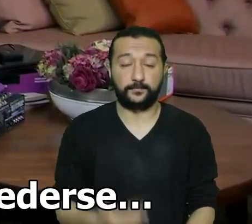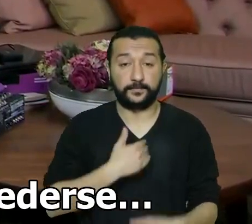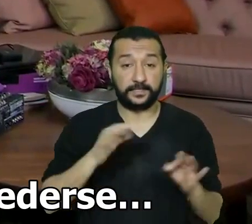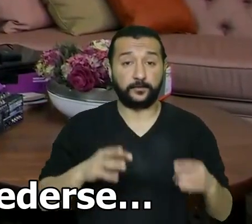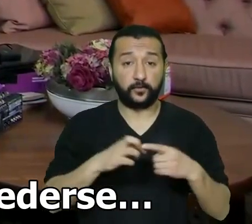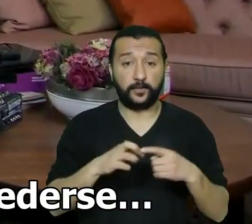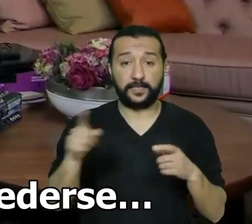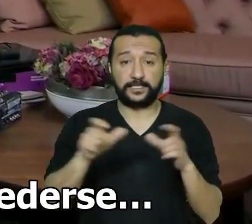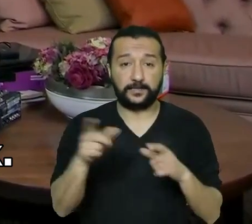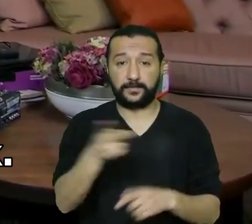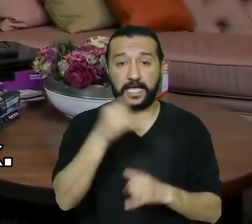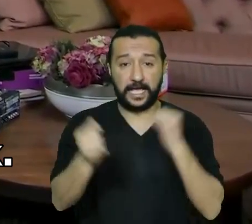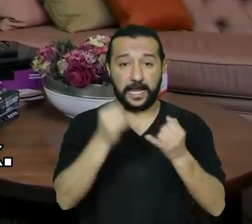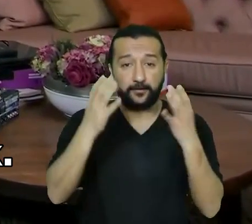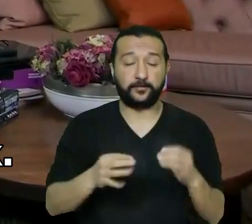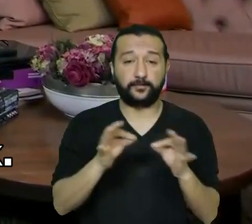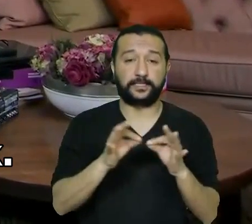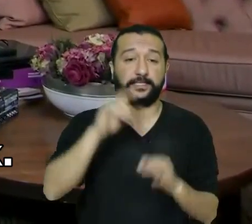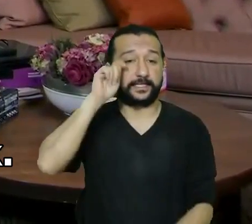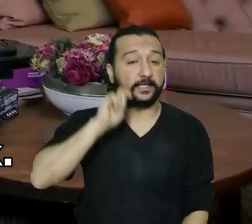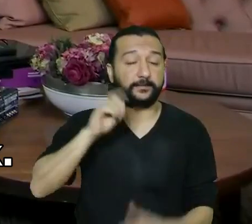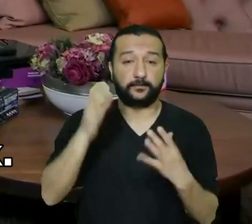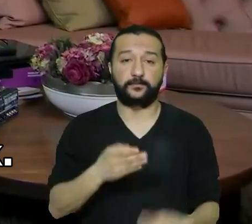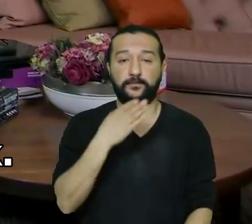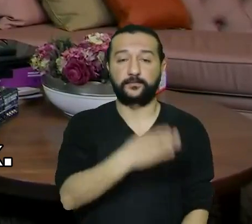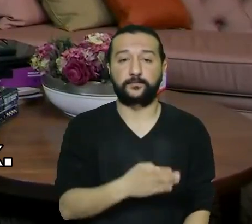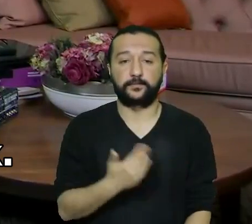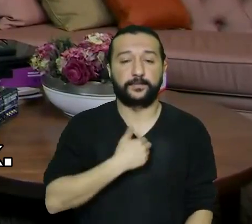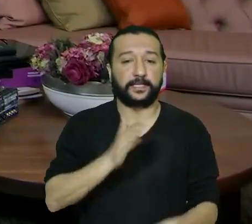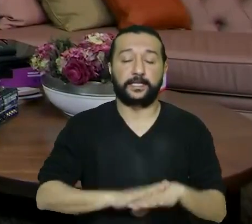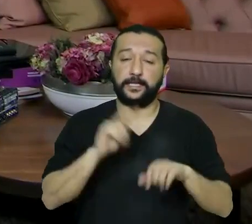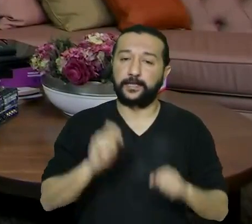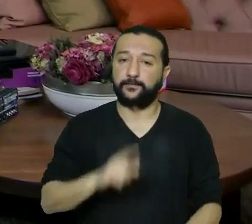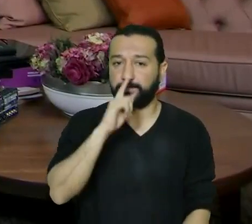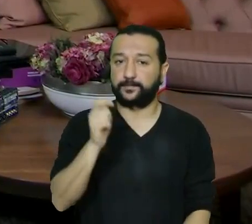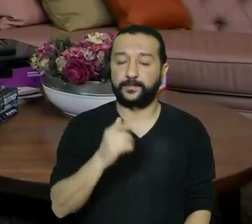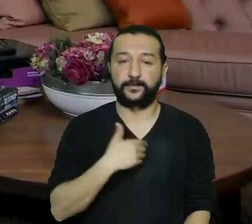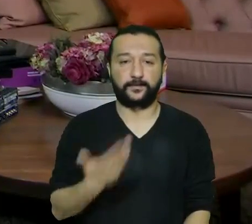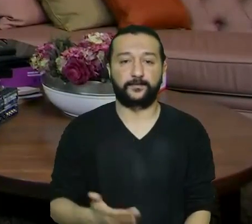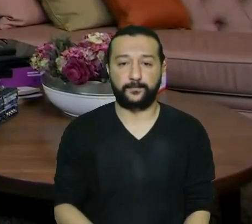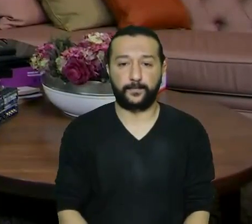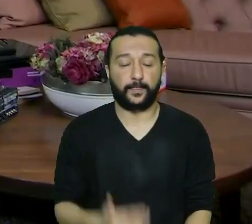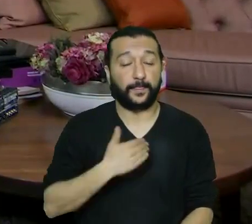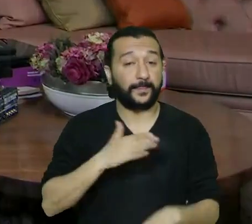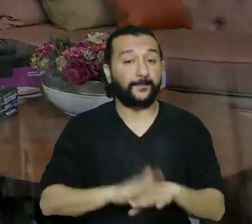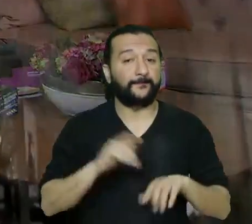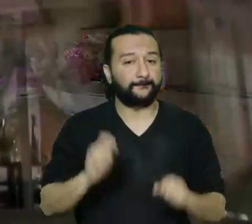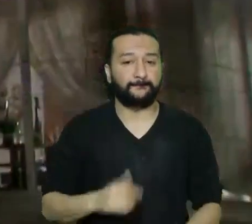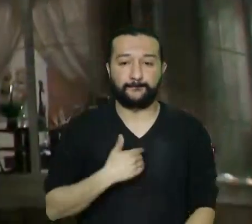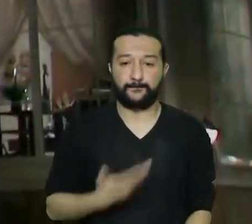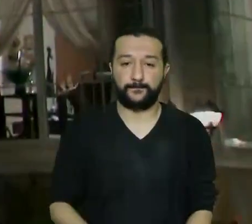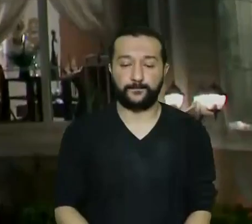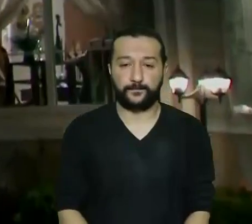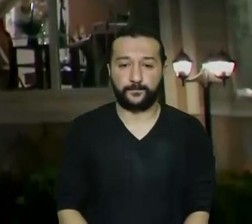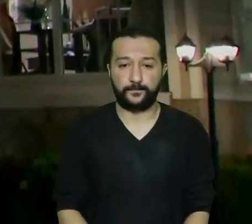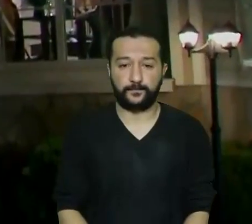şimdi Rüyam'la Sarp'la alay ederse Biricik iyice rezil olacak. Ben ne yaptım ya? Ben ne yaptım ya?